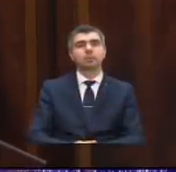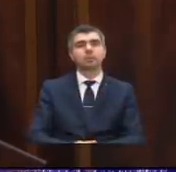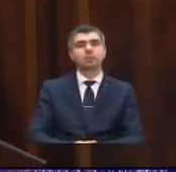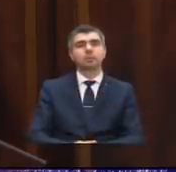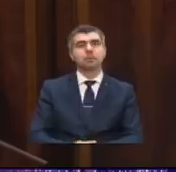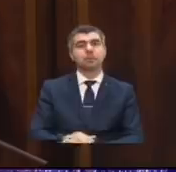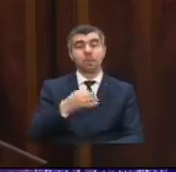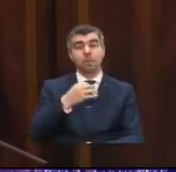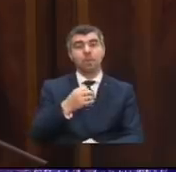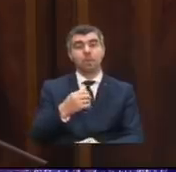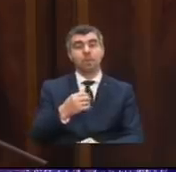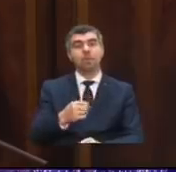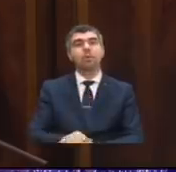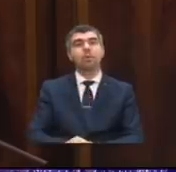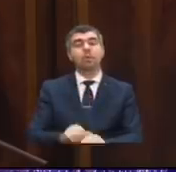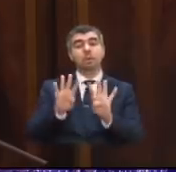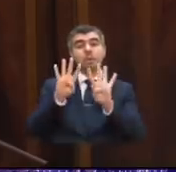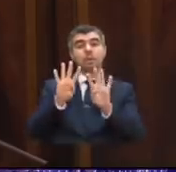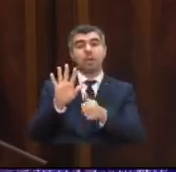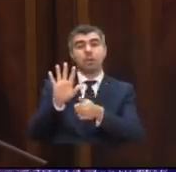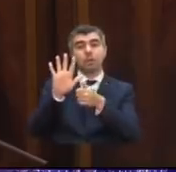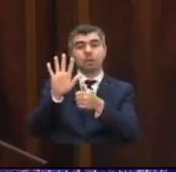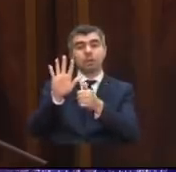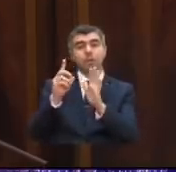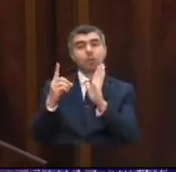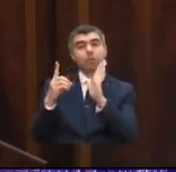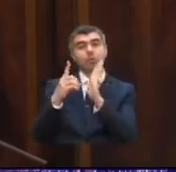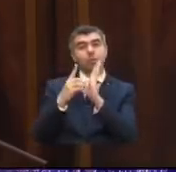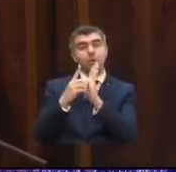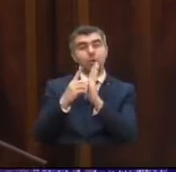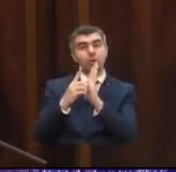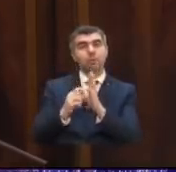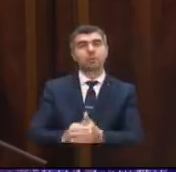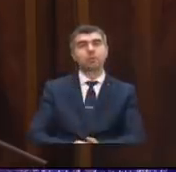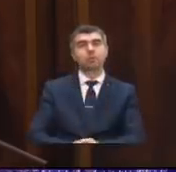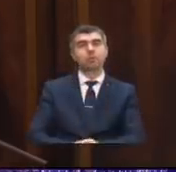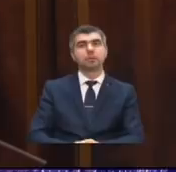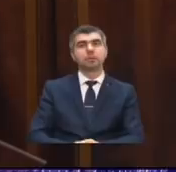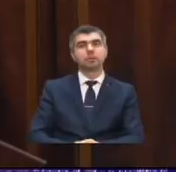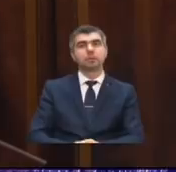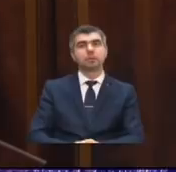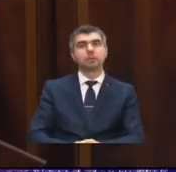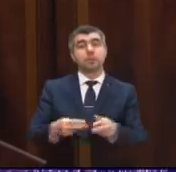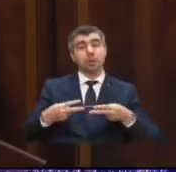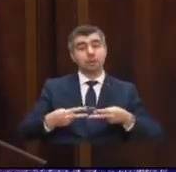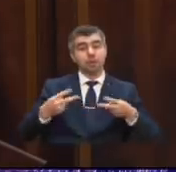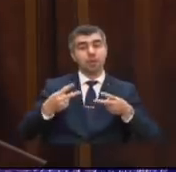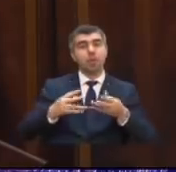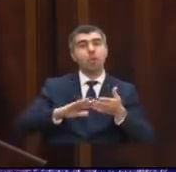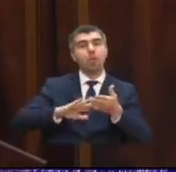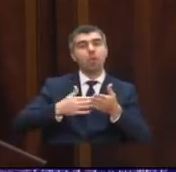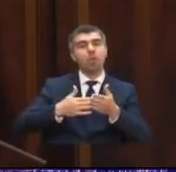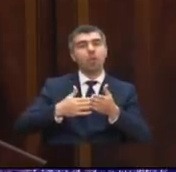الآن. ما ذكرته وسمعناه من السيد وزير المالية هي أرقام تقريبية ولكنها